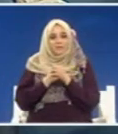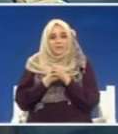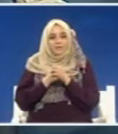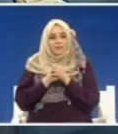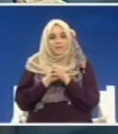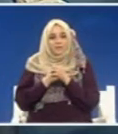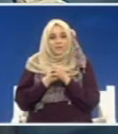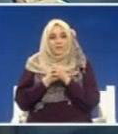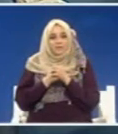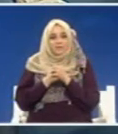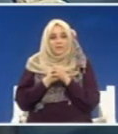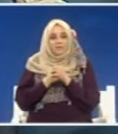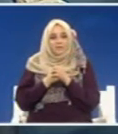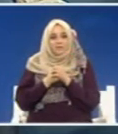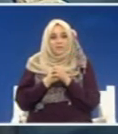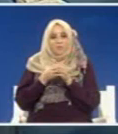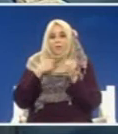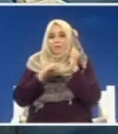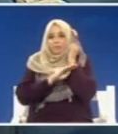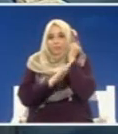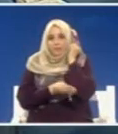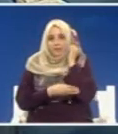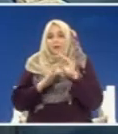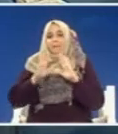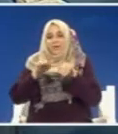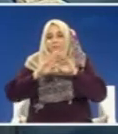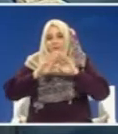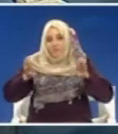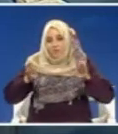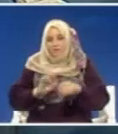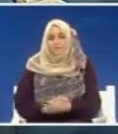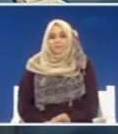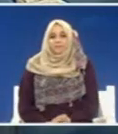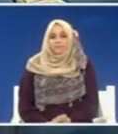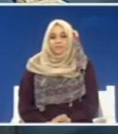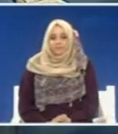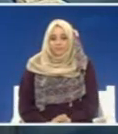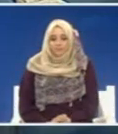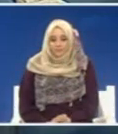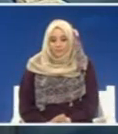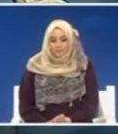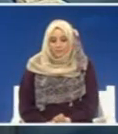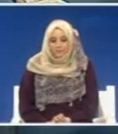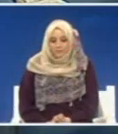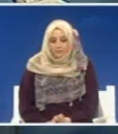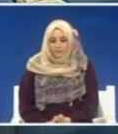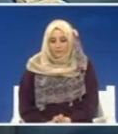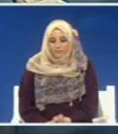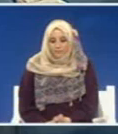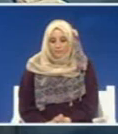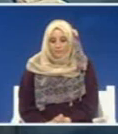ما تطلقناش، وكنت حامل وطلقنا انا والزوج ديالي. راك معايا فضيلة الشيخ؟ ايوا. وتفرقوا